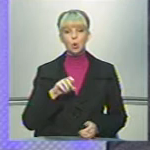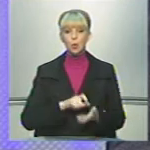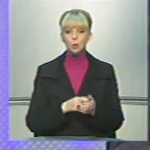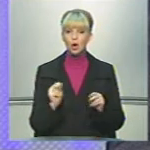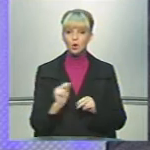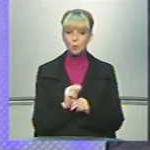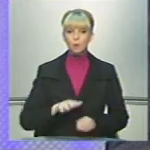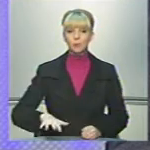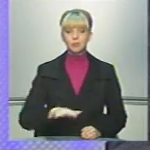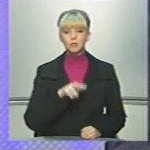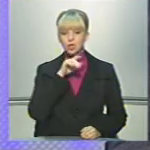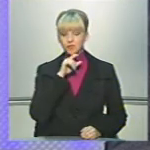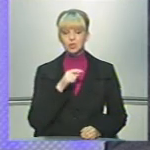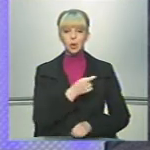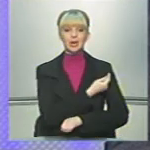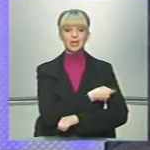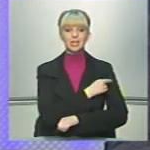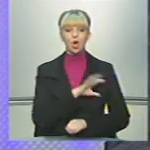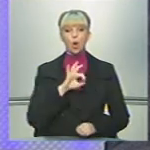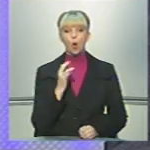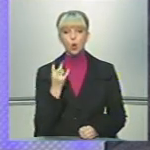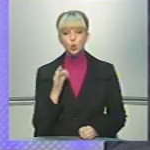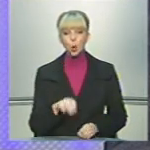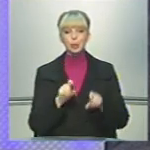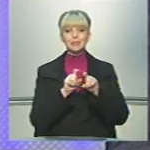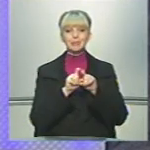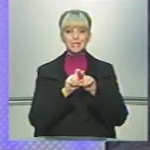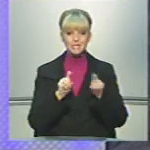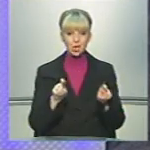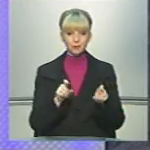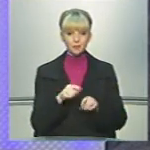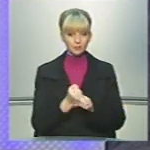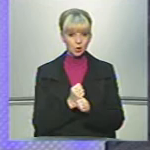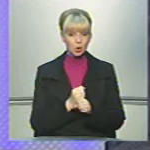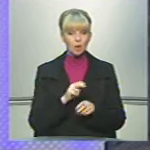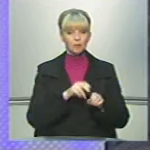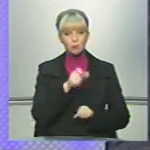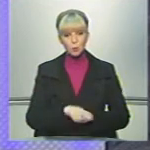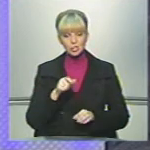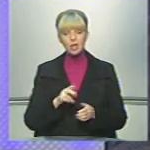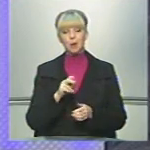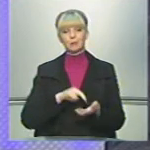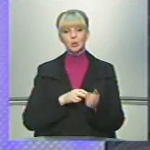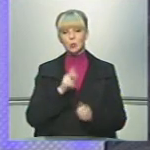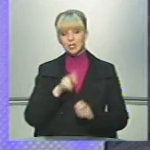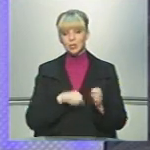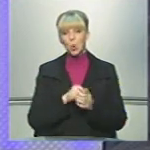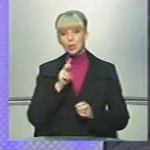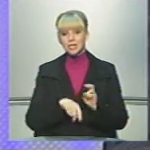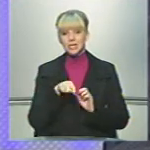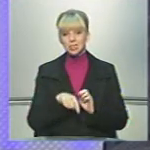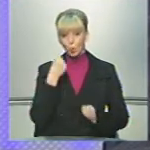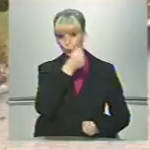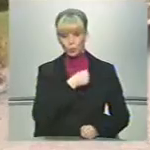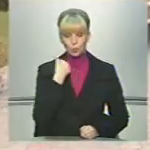приміщення Чернівецького обласного клінічного онкологічного диспансеру. Всі роботи будівельники планують завершити до кінця